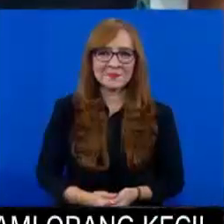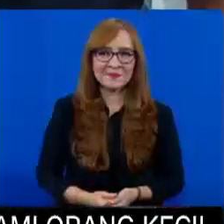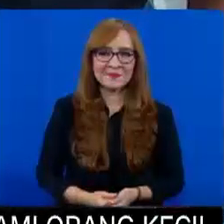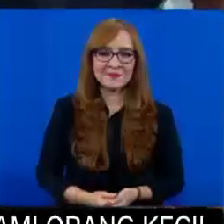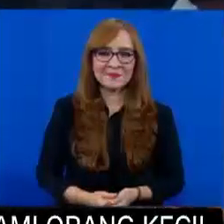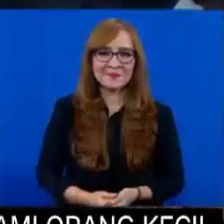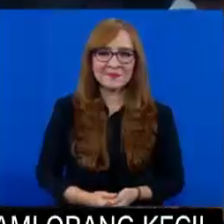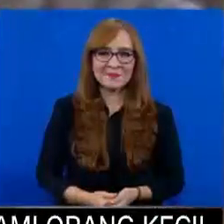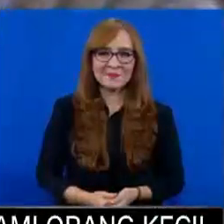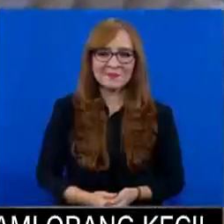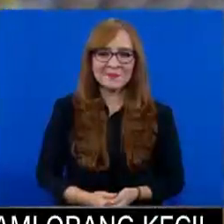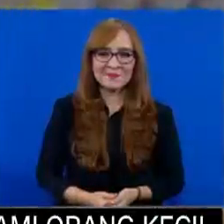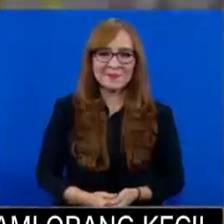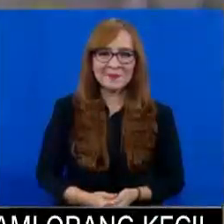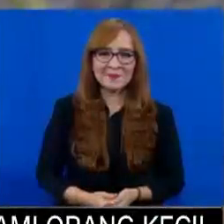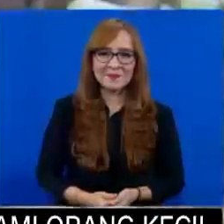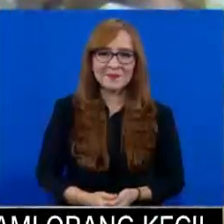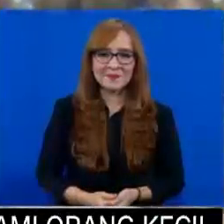wai.